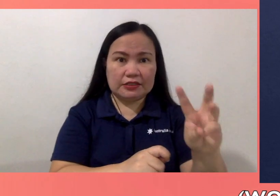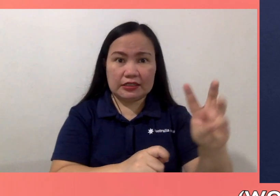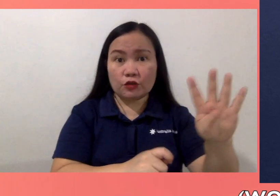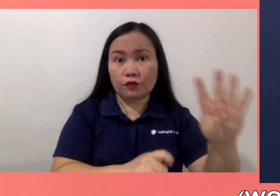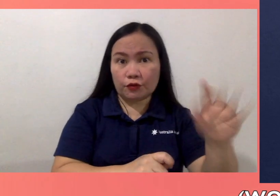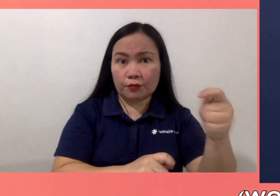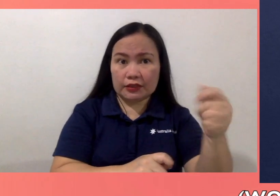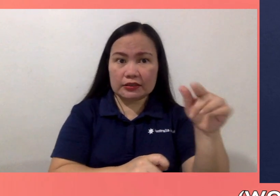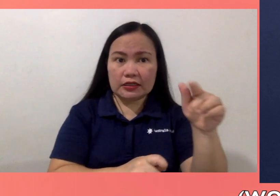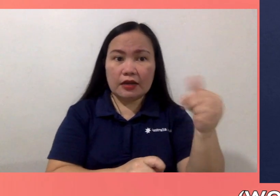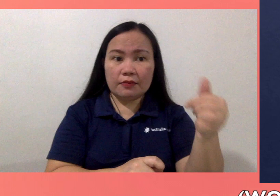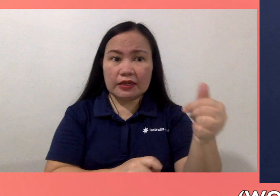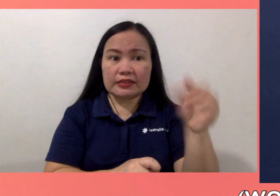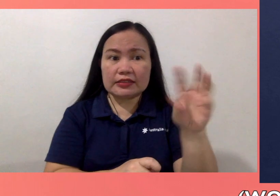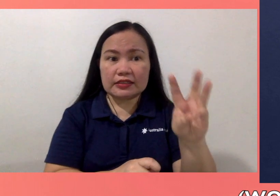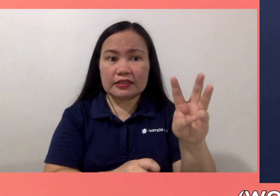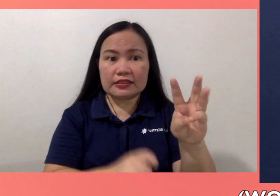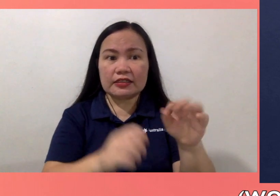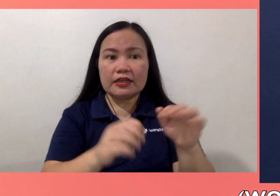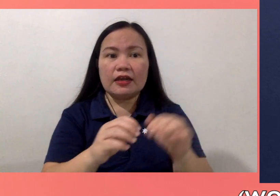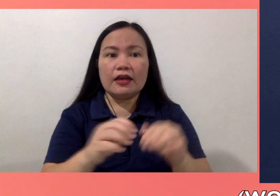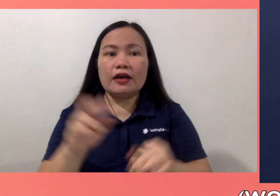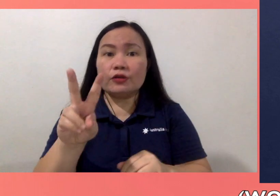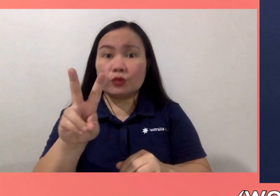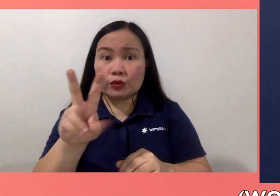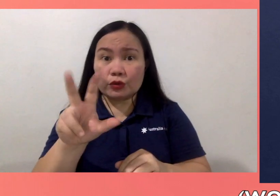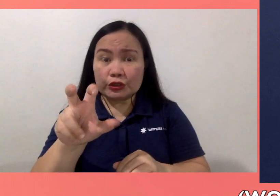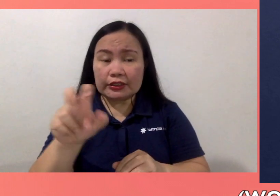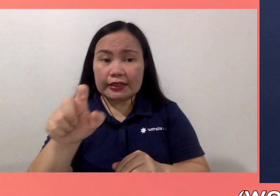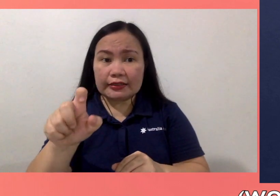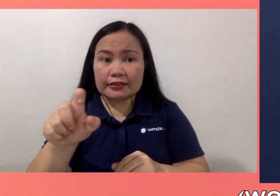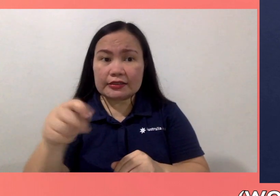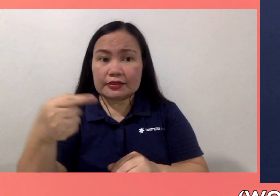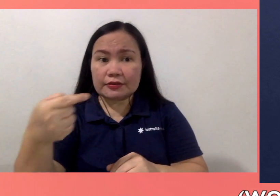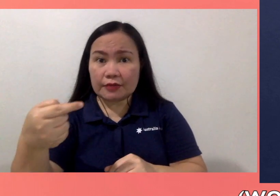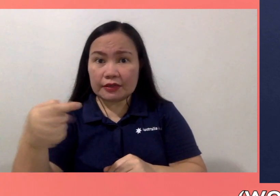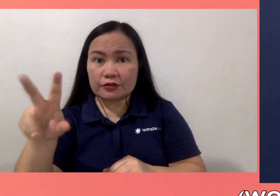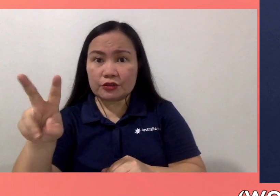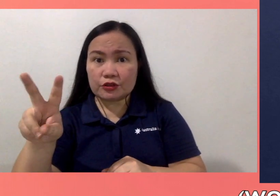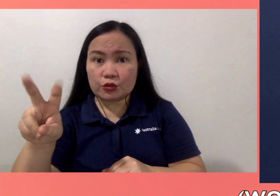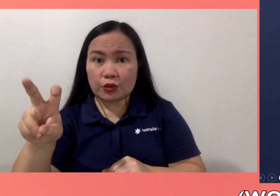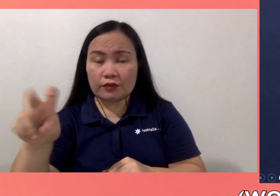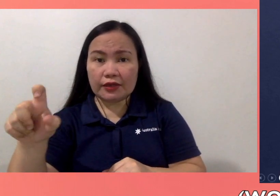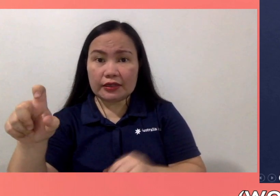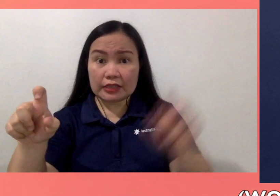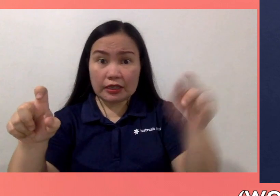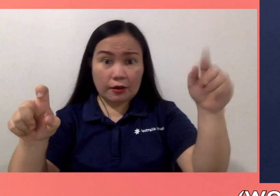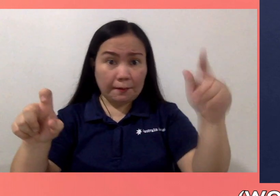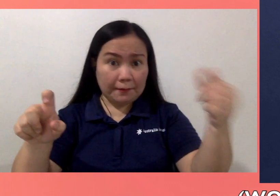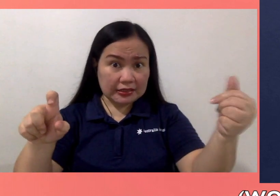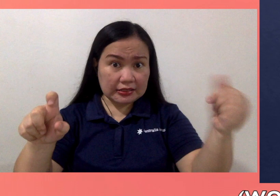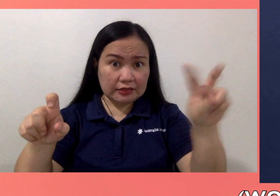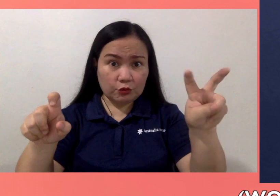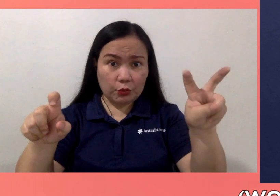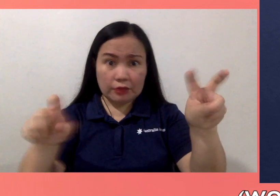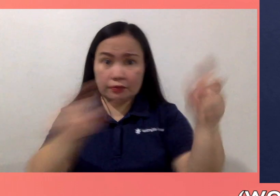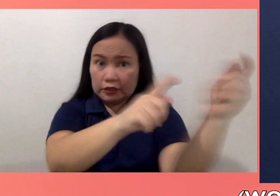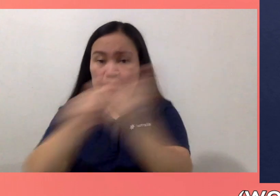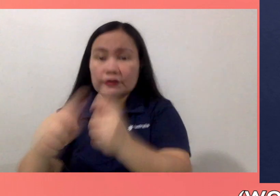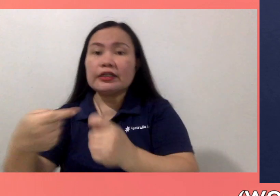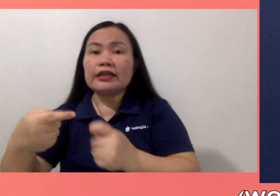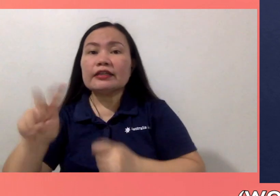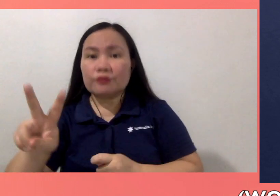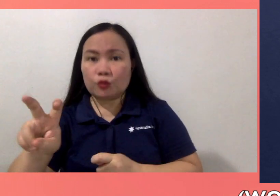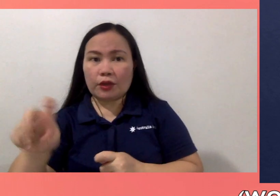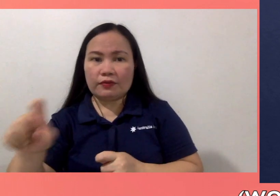12x. 13x minus 12x, that is x. And 4 plus 6, that is 10. So, the value of x